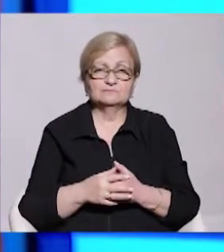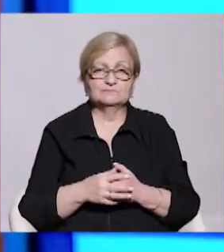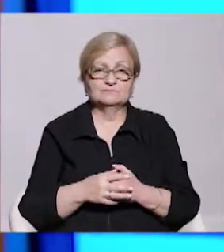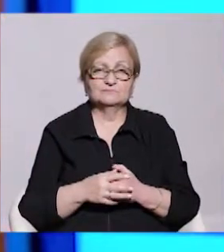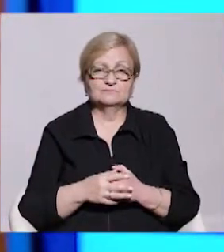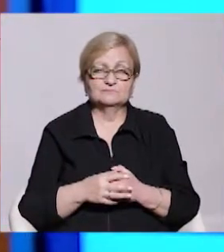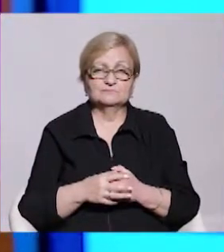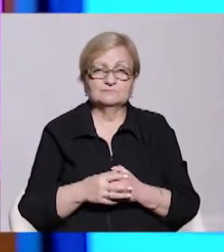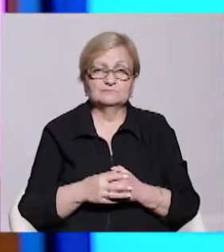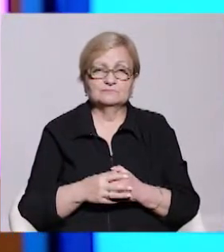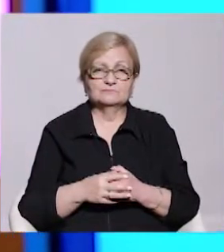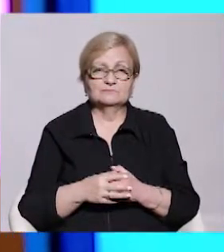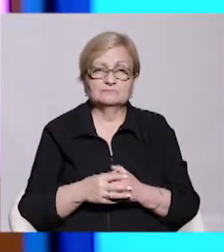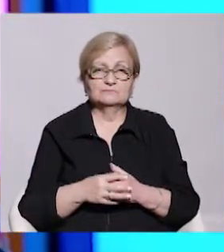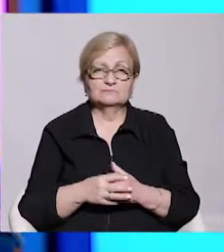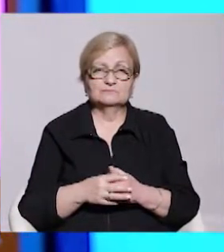რამდენ